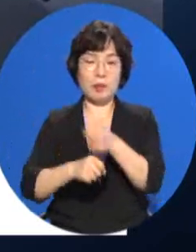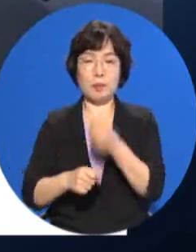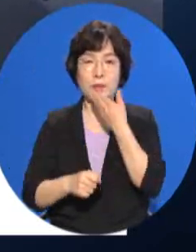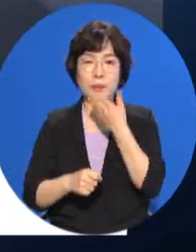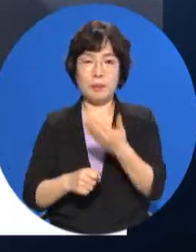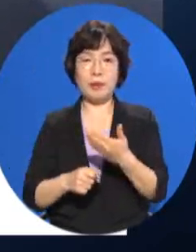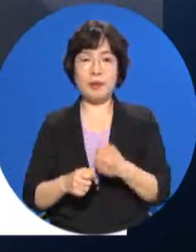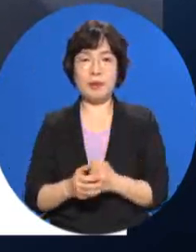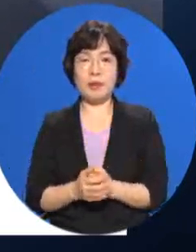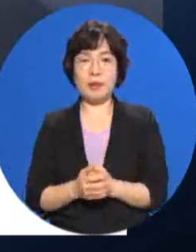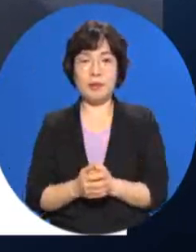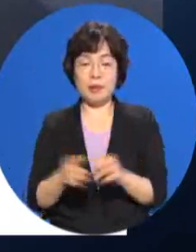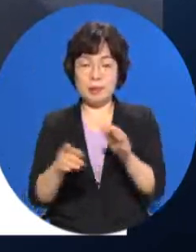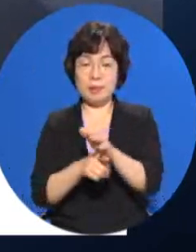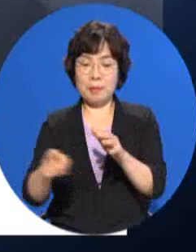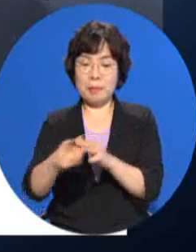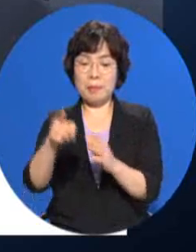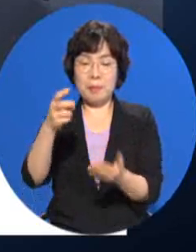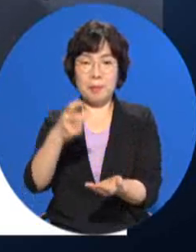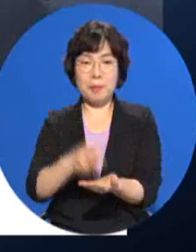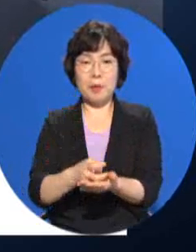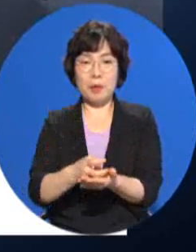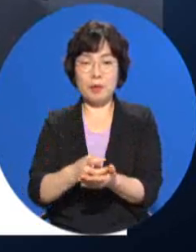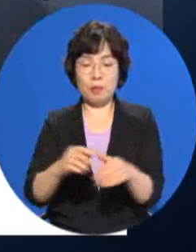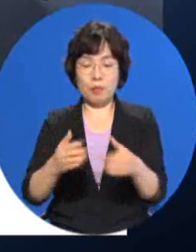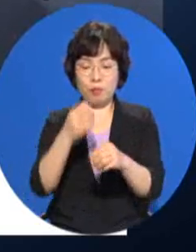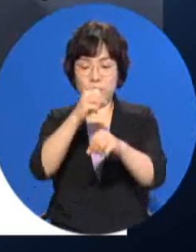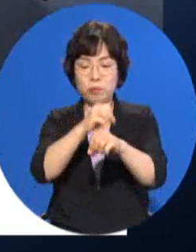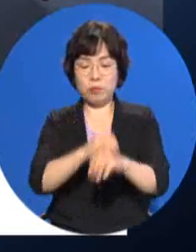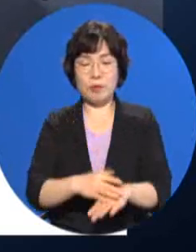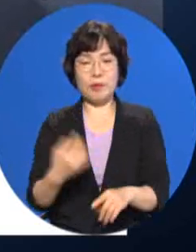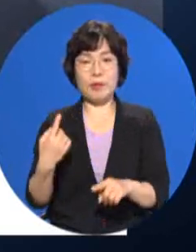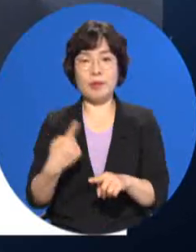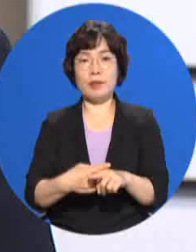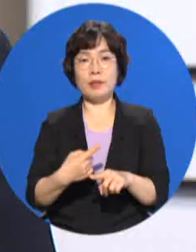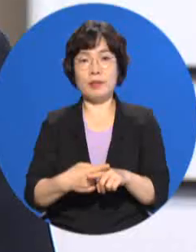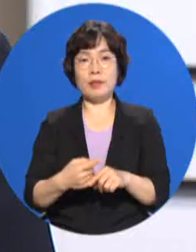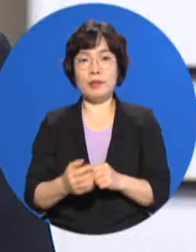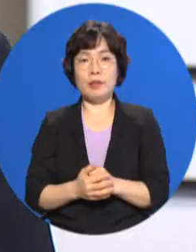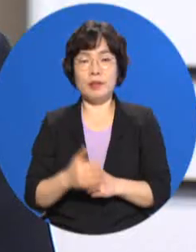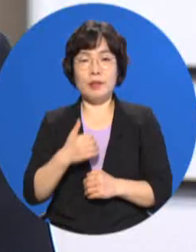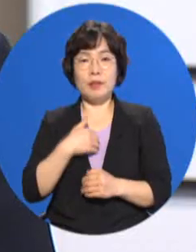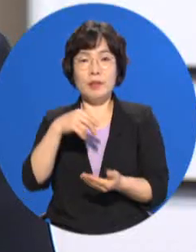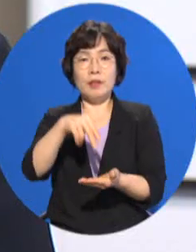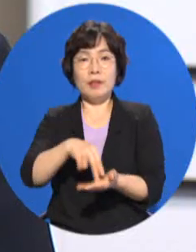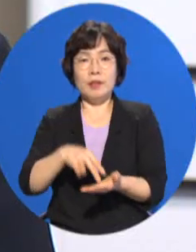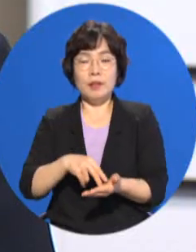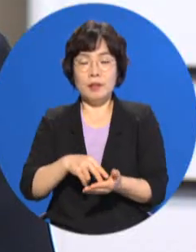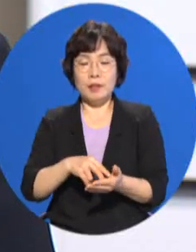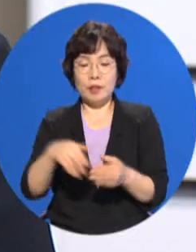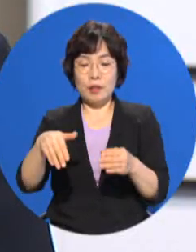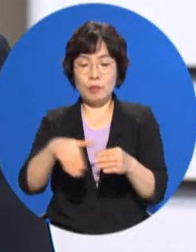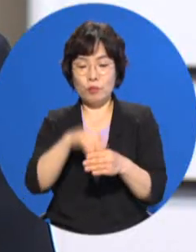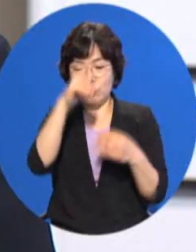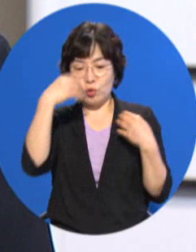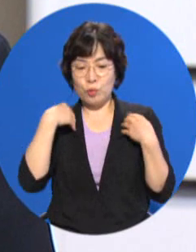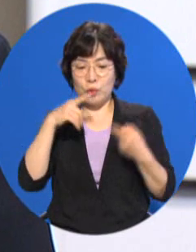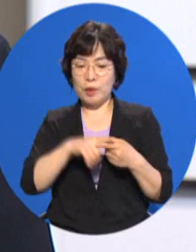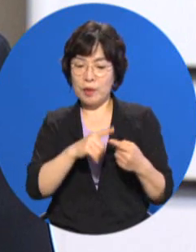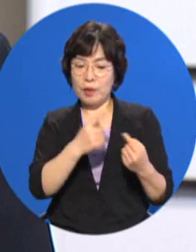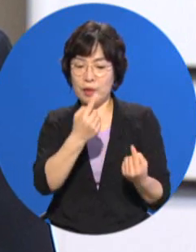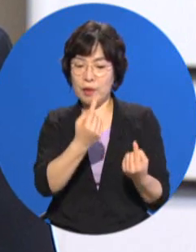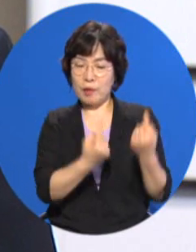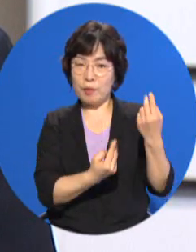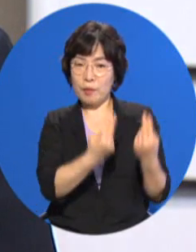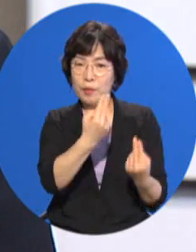있습니다. 이제 선진화법도 무력화되는 것 같습니다. 저는 문재인 정부에 대한 어떤